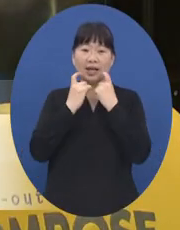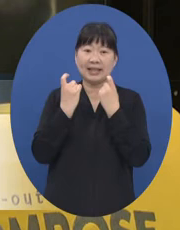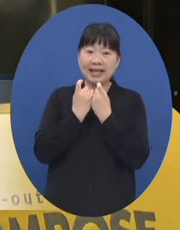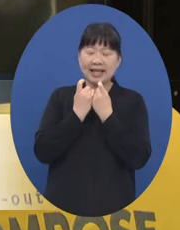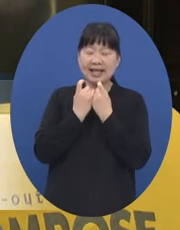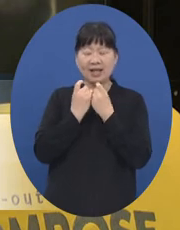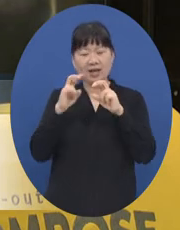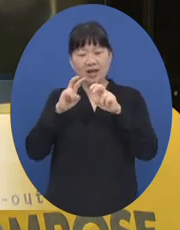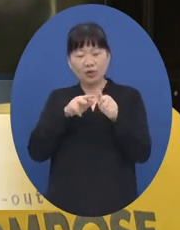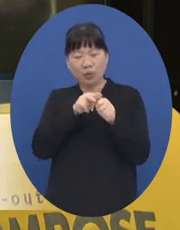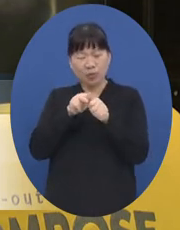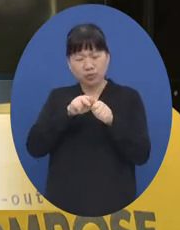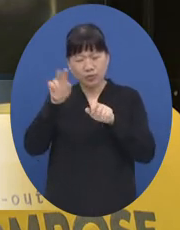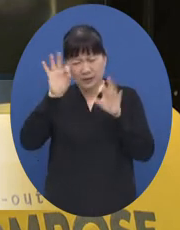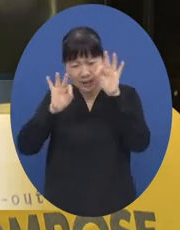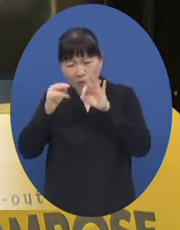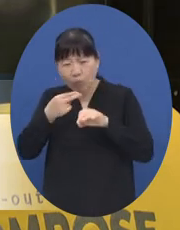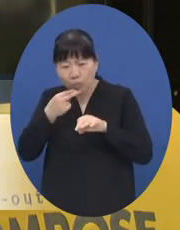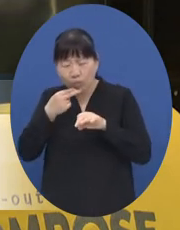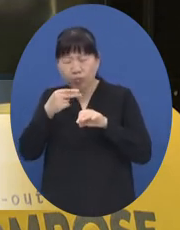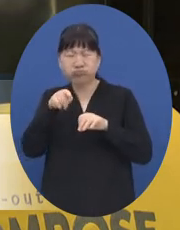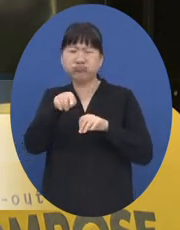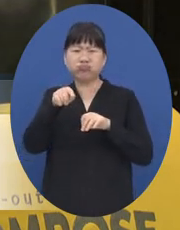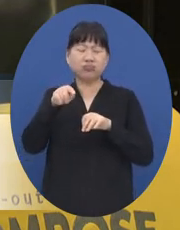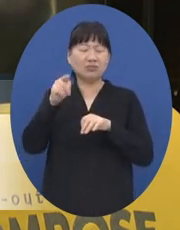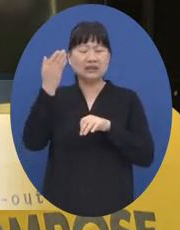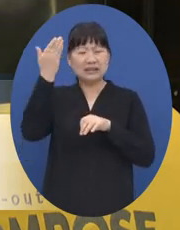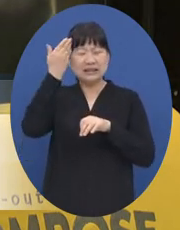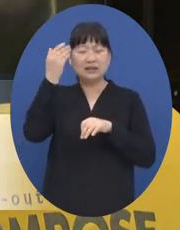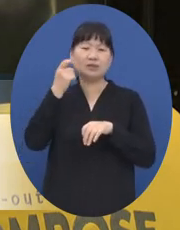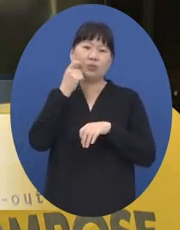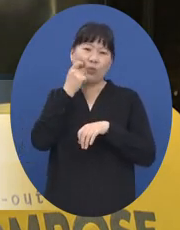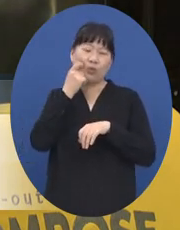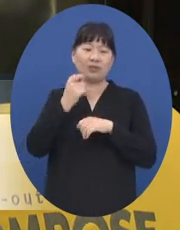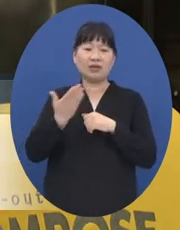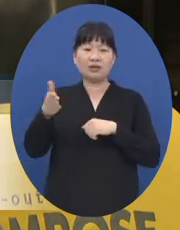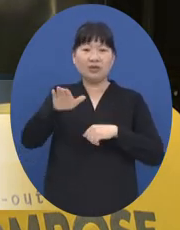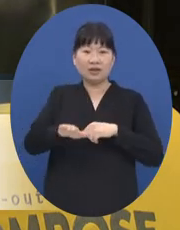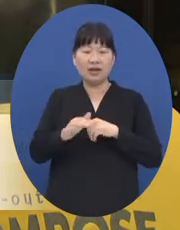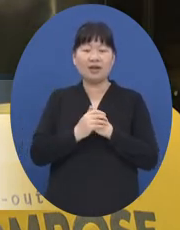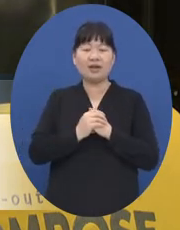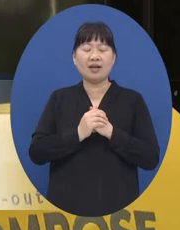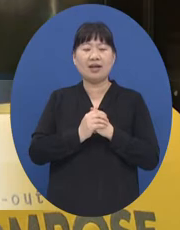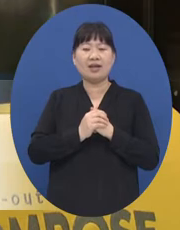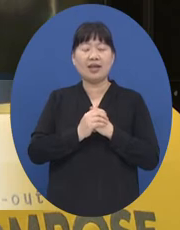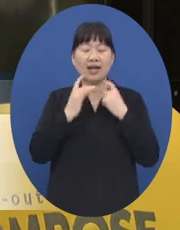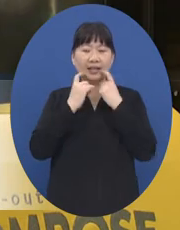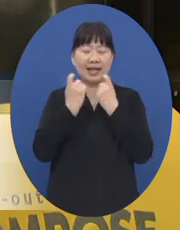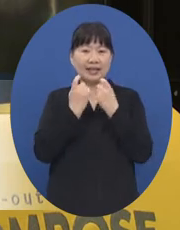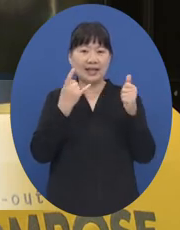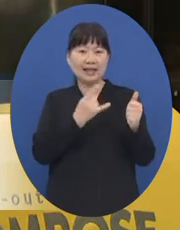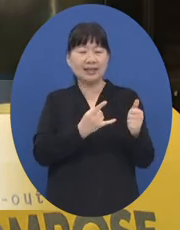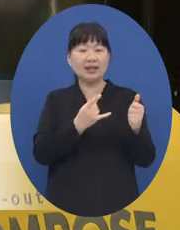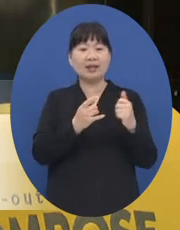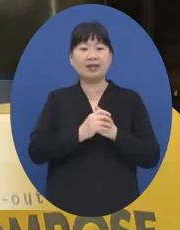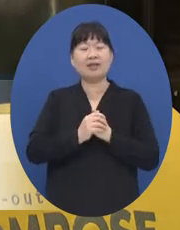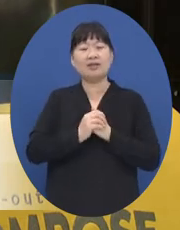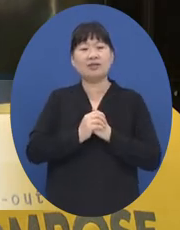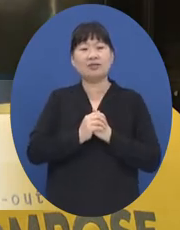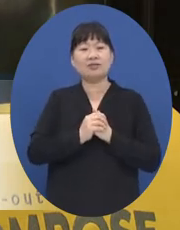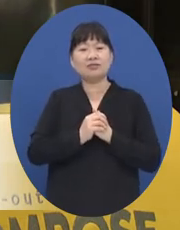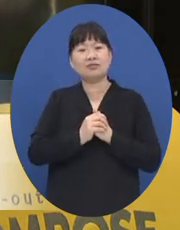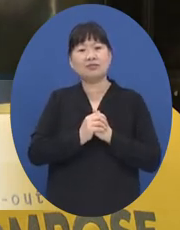이제 알아보지 않으면 사실 알아보기가 이제 힘들잖아요, 법이란 게. 노동자 이제 개인에게는 이제